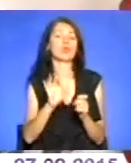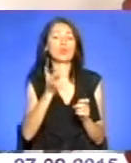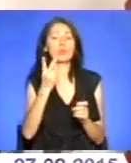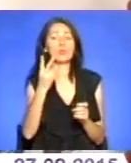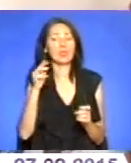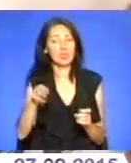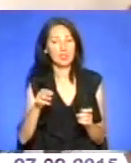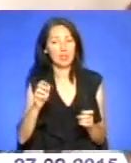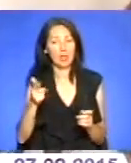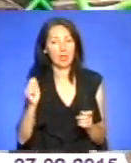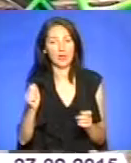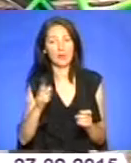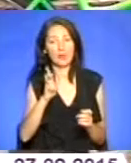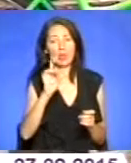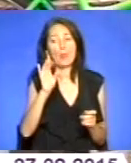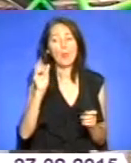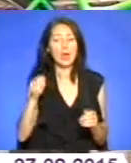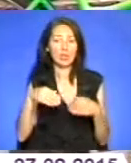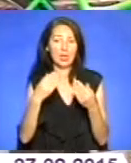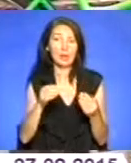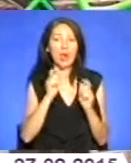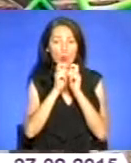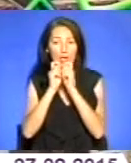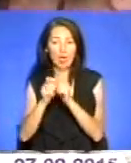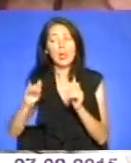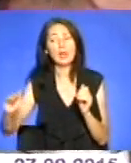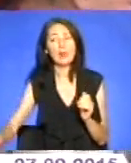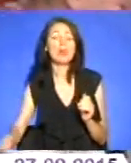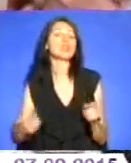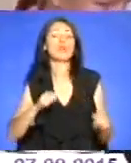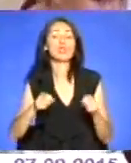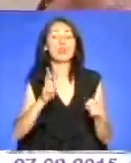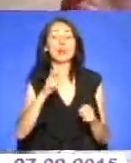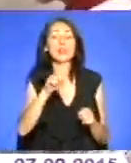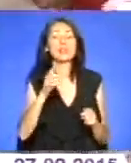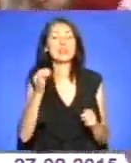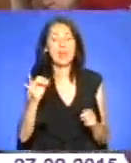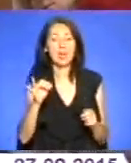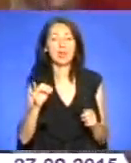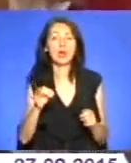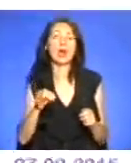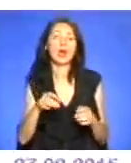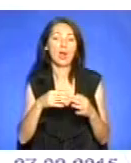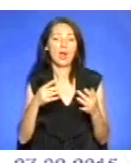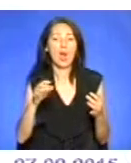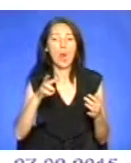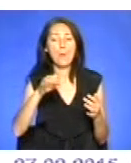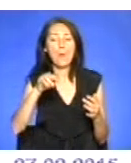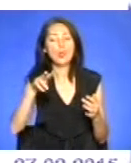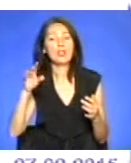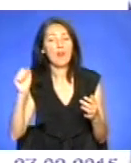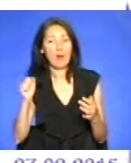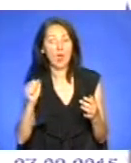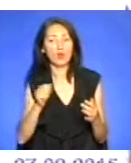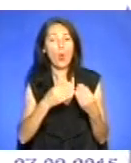вручив дітлахам подарунки. Найменший велосипед «Зайка», іншим телефони, самокат, мультиварку. Сім'ї, де по 2-3 дітей, отримали